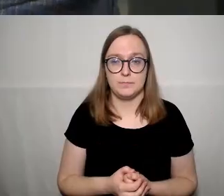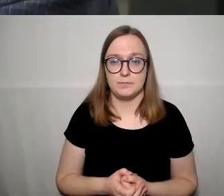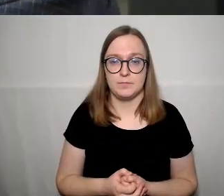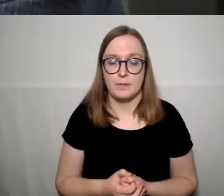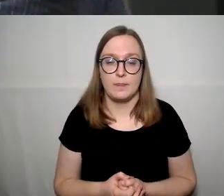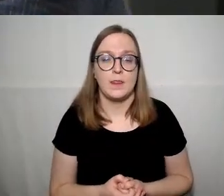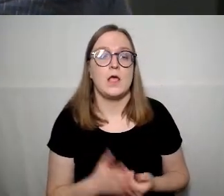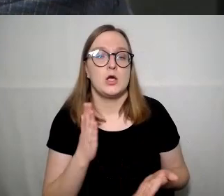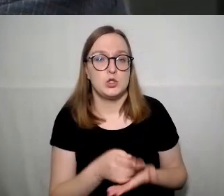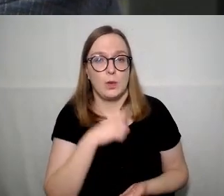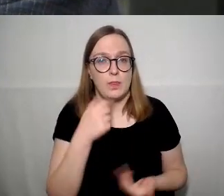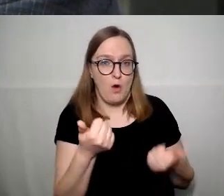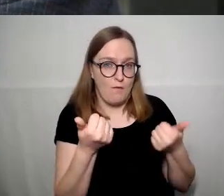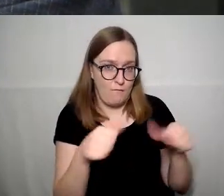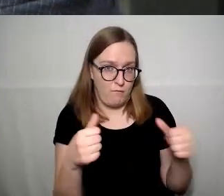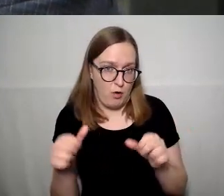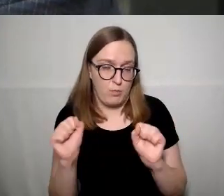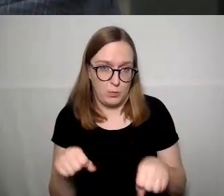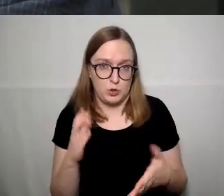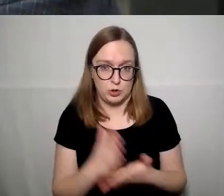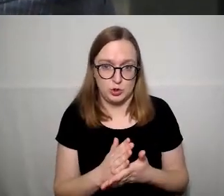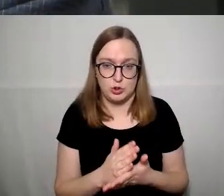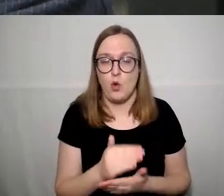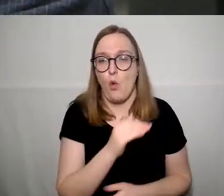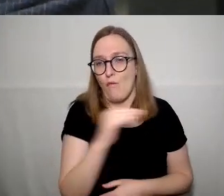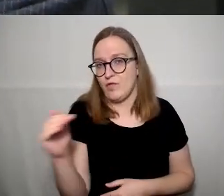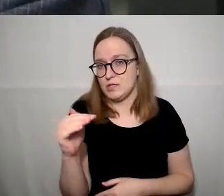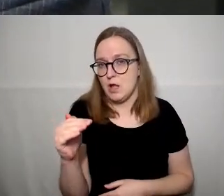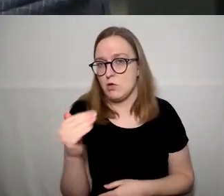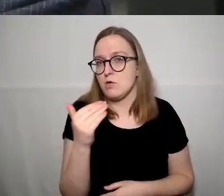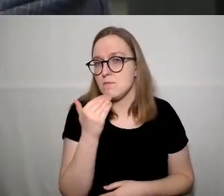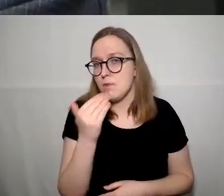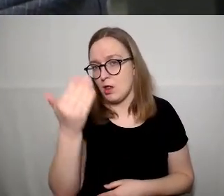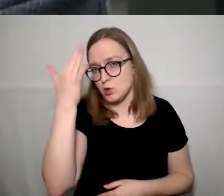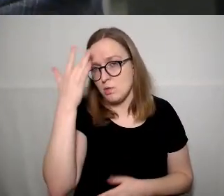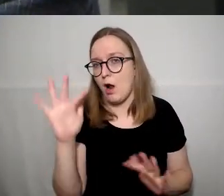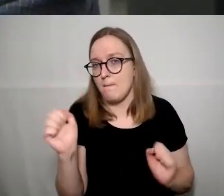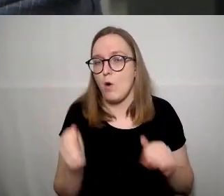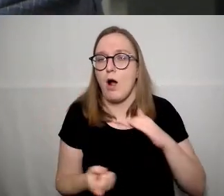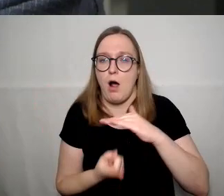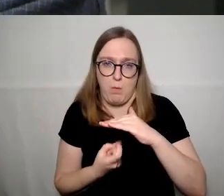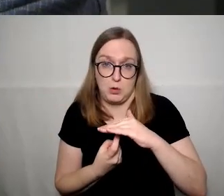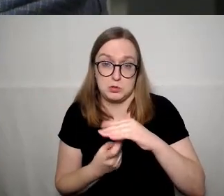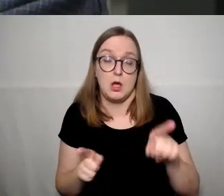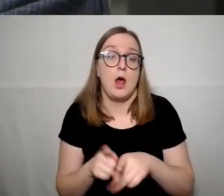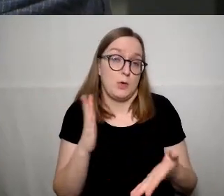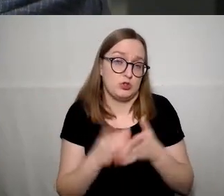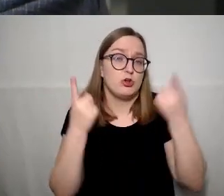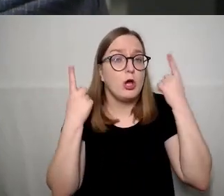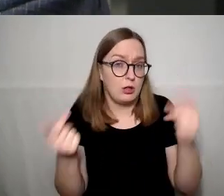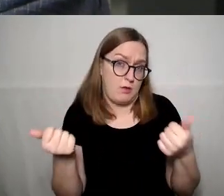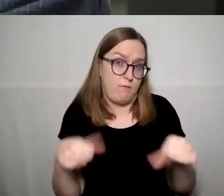Nemažai būdų yra formalūs būdai apklausos, bet yra ir kiti būdai.